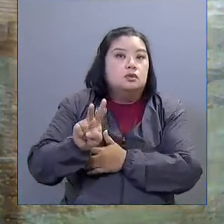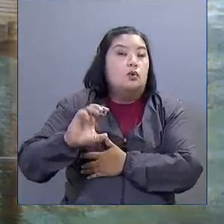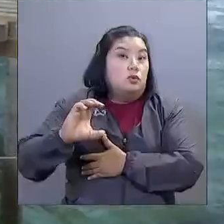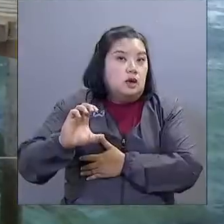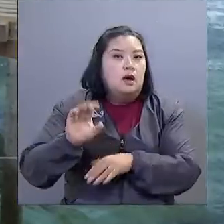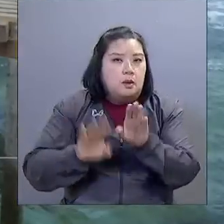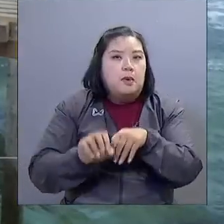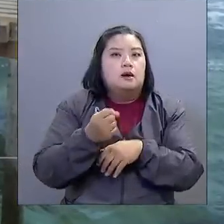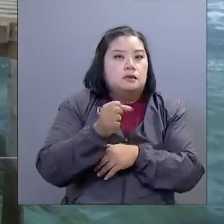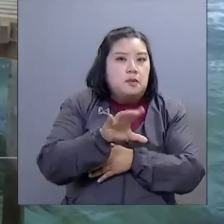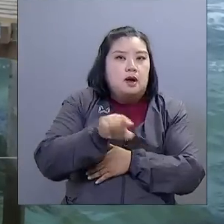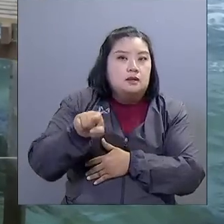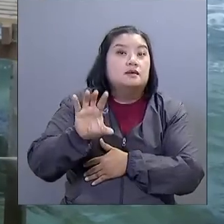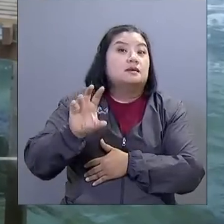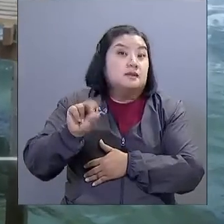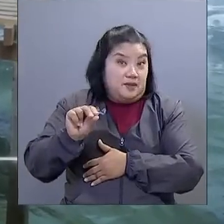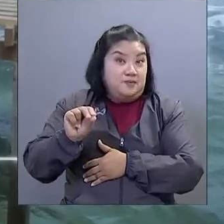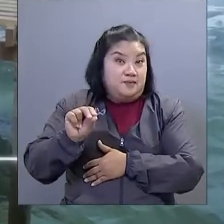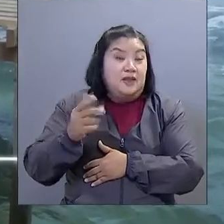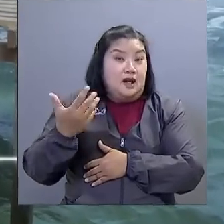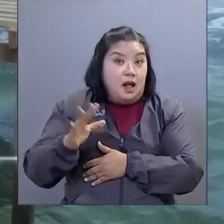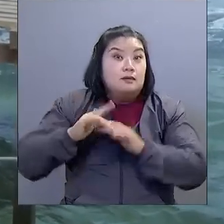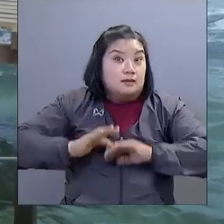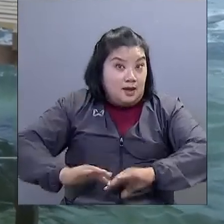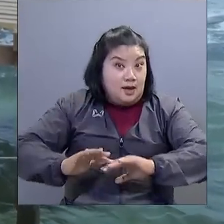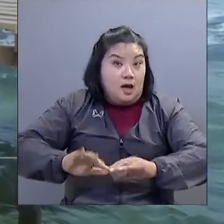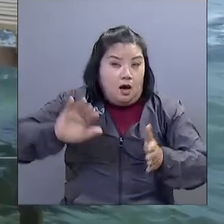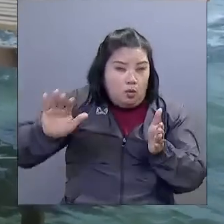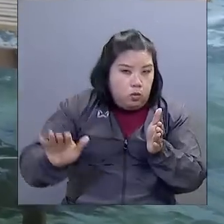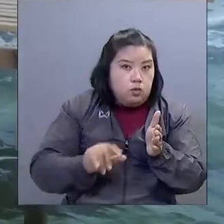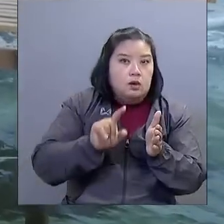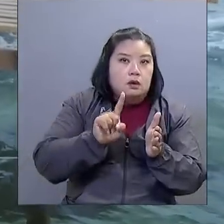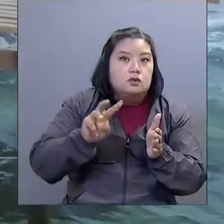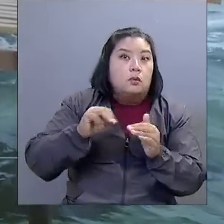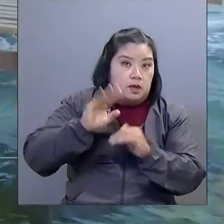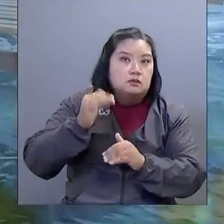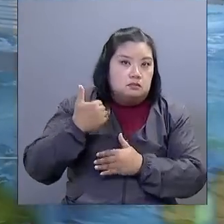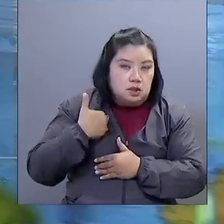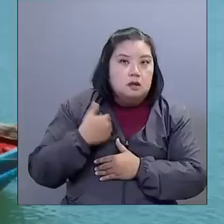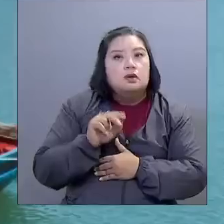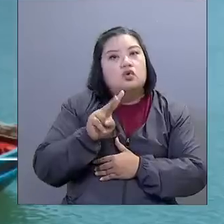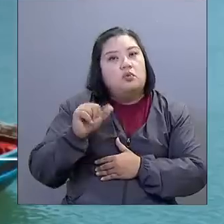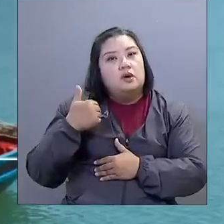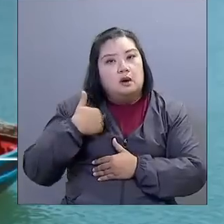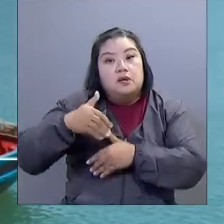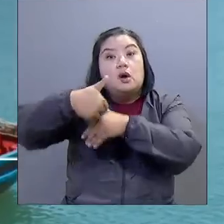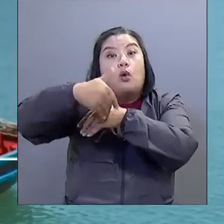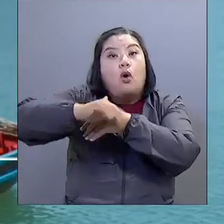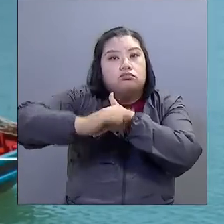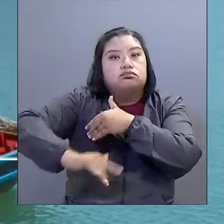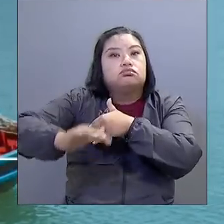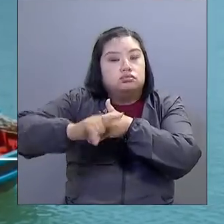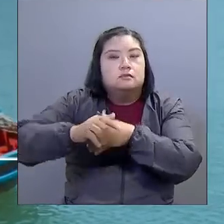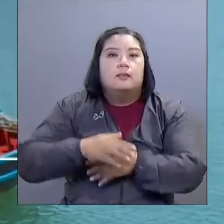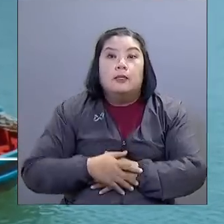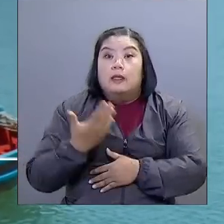ง 15-30 องศาเซลเซียสทะเลมีคลื่นสูง 1-2 เมตรห่างฝั่งคลื่นสูงประมาณ2เมตรภาคใต้ตอนบนของภา